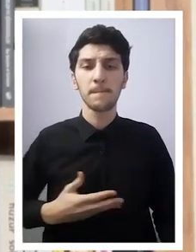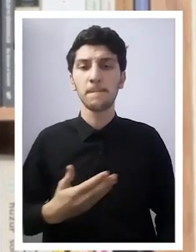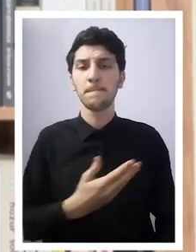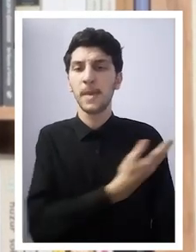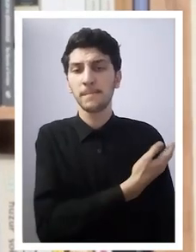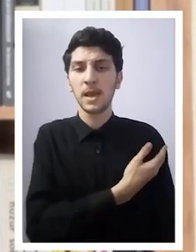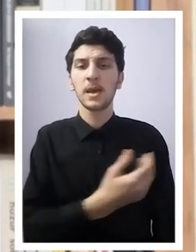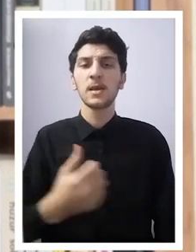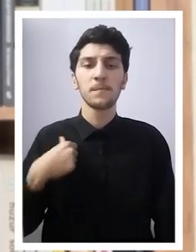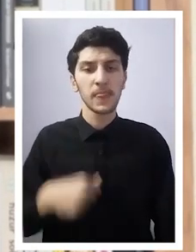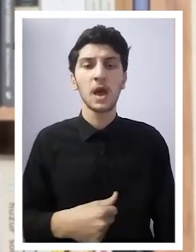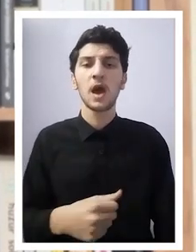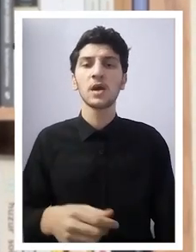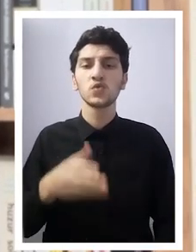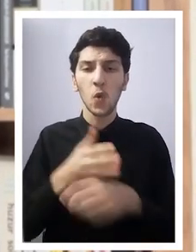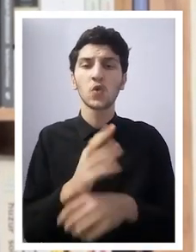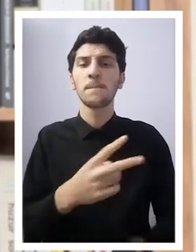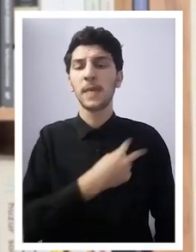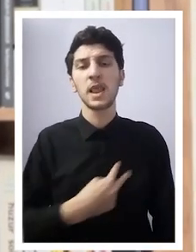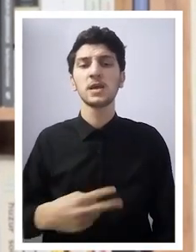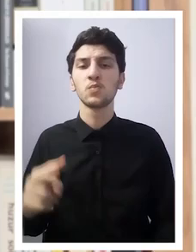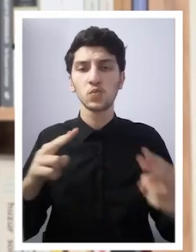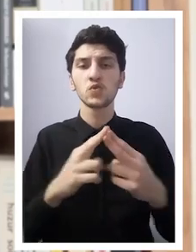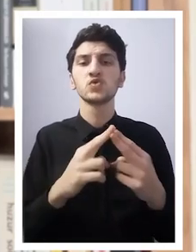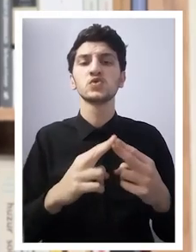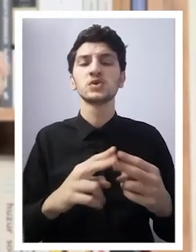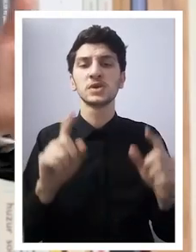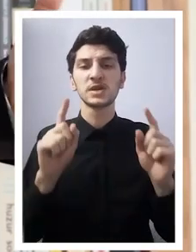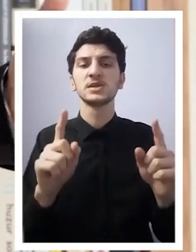şehri yeniden gerçek